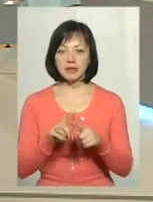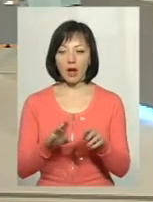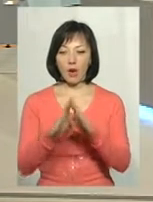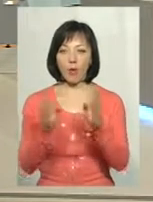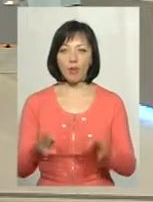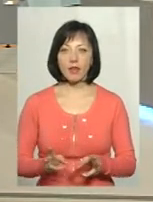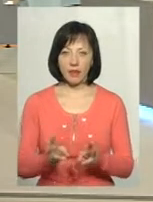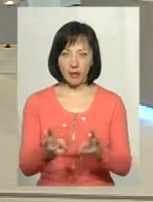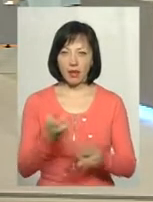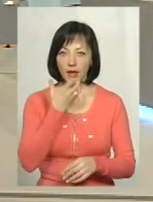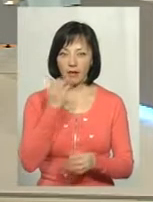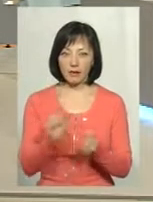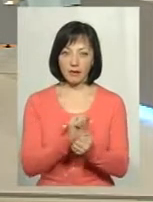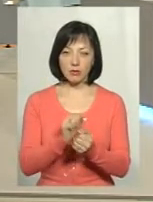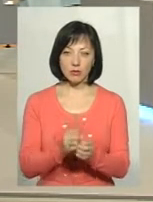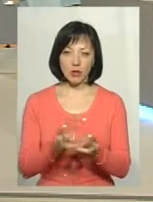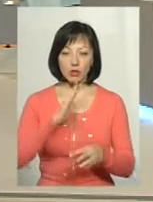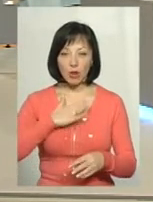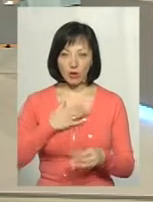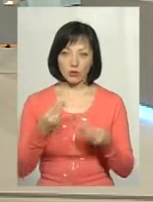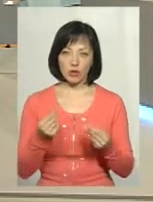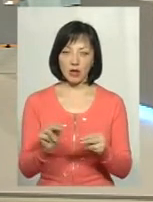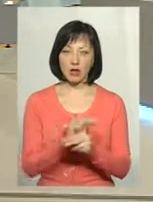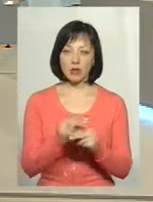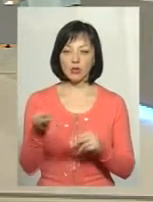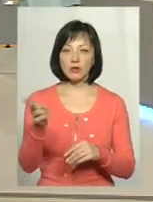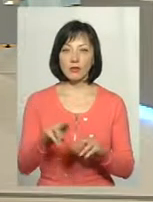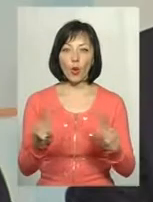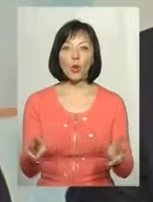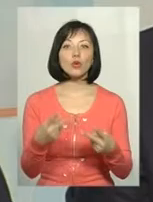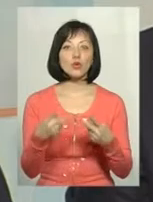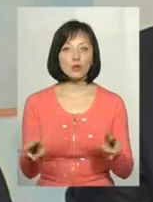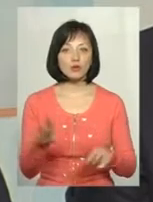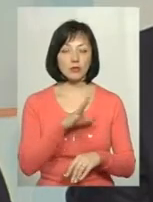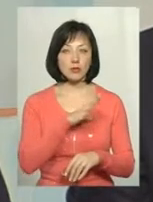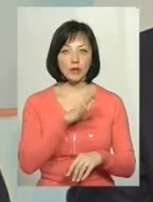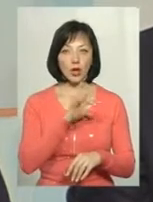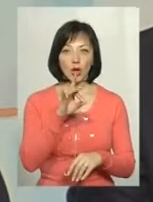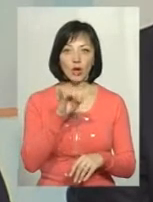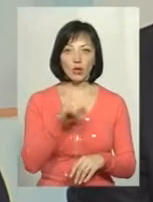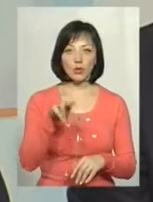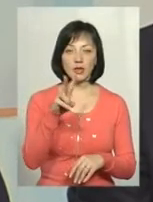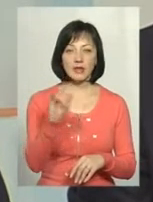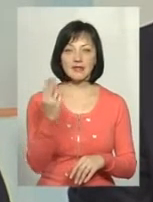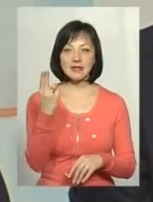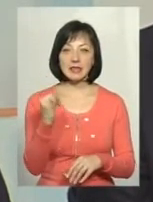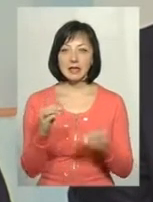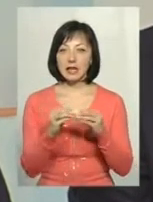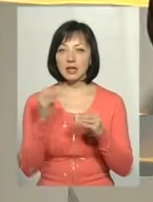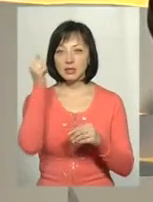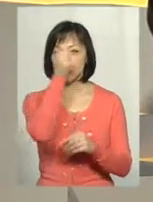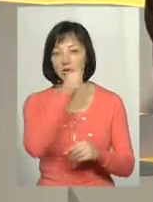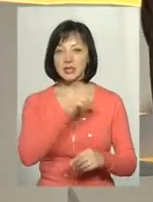системи опалення. Це наші кошти. Ремонт двох клубів, які Рудківці 10 років